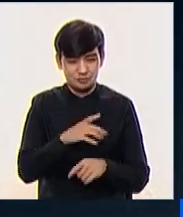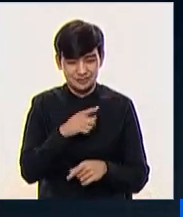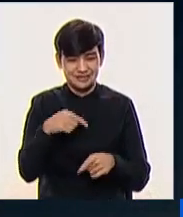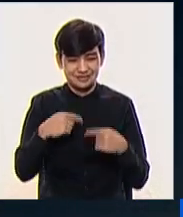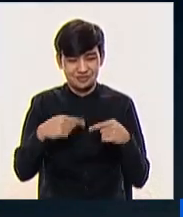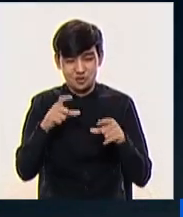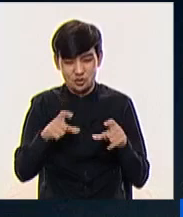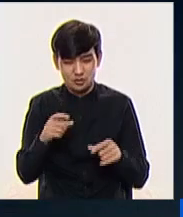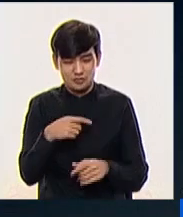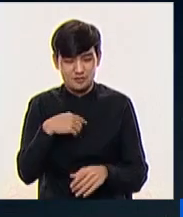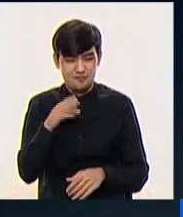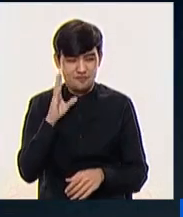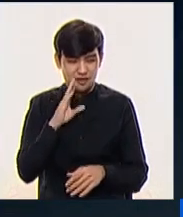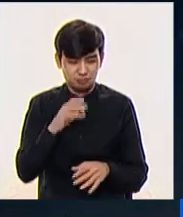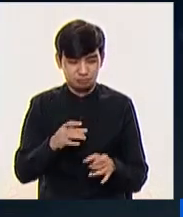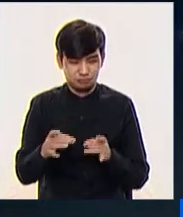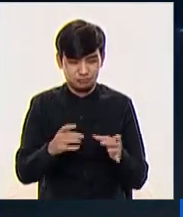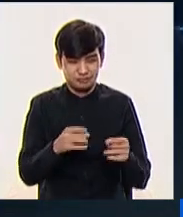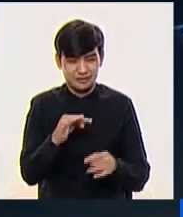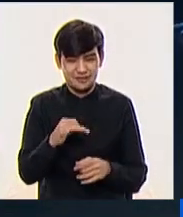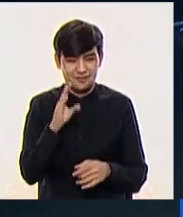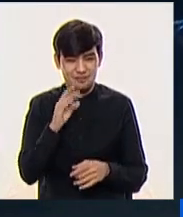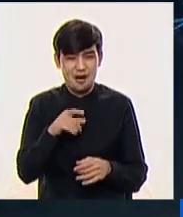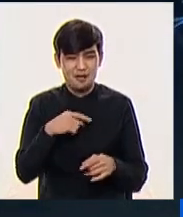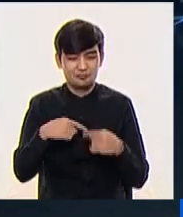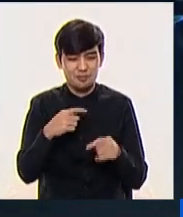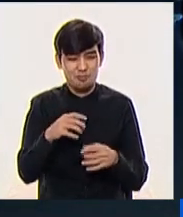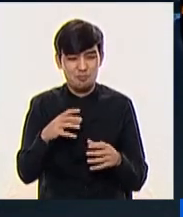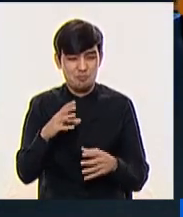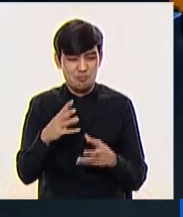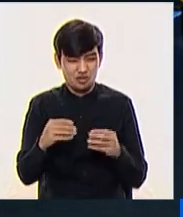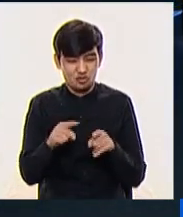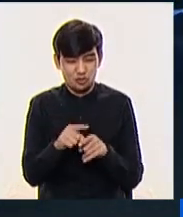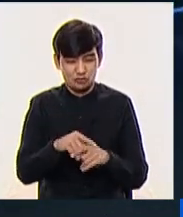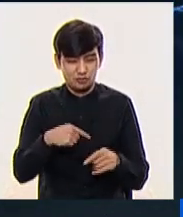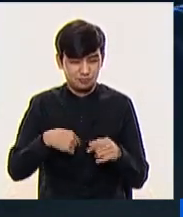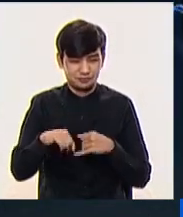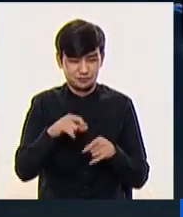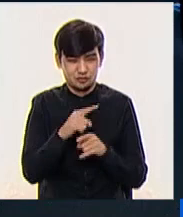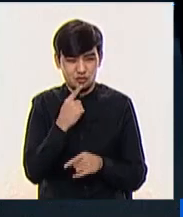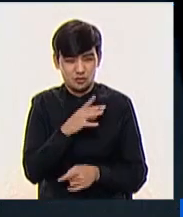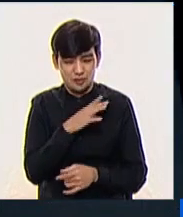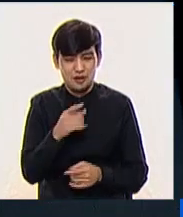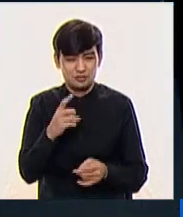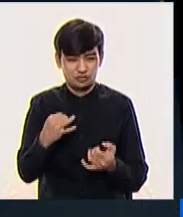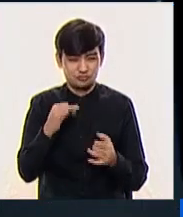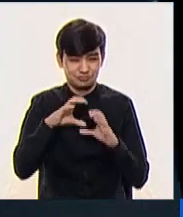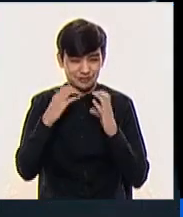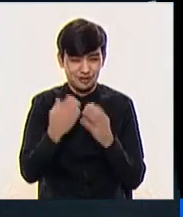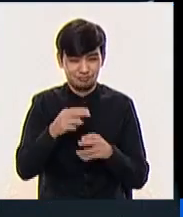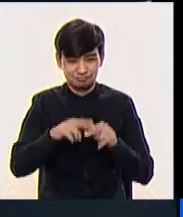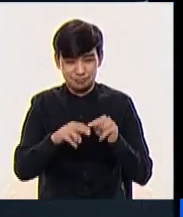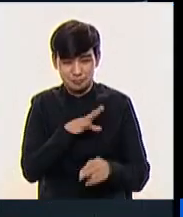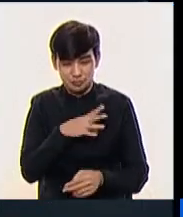пришлось буквально шлепать по лужам, а мяч едва катился по полю. У многих возникли вопросы, почему современный стадион,